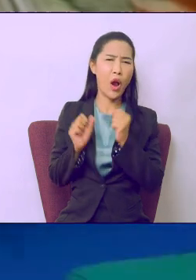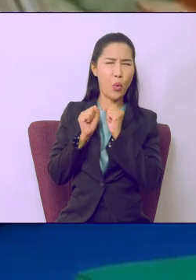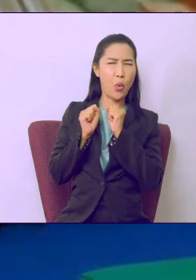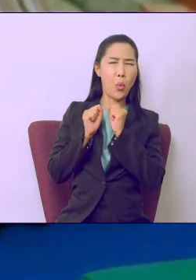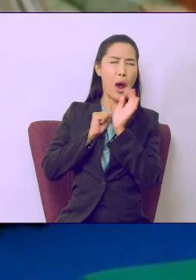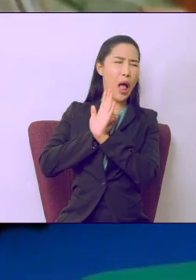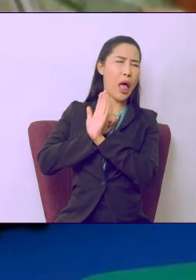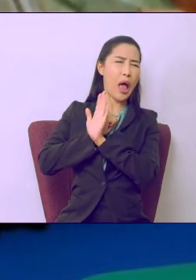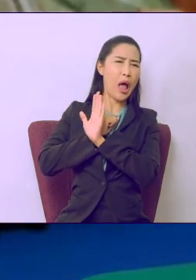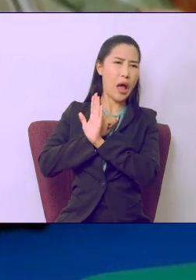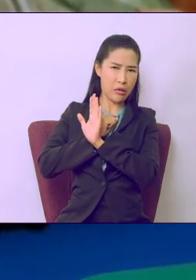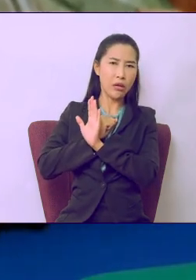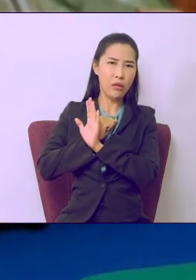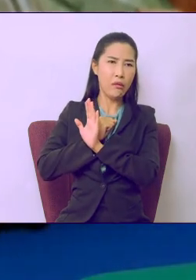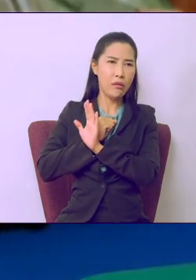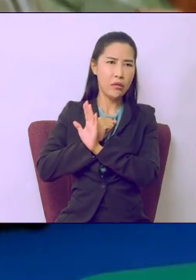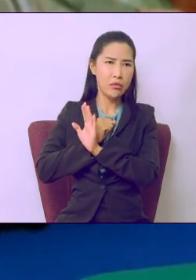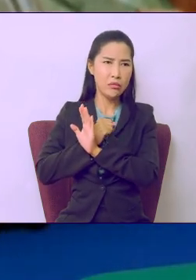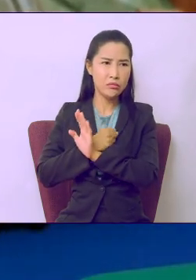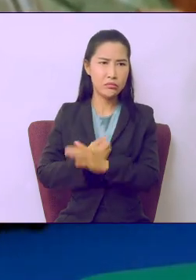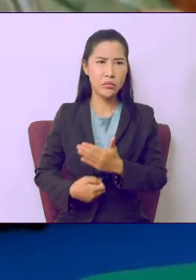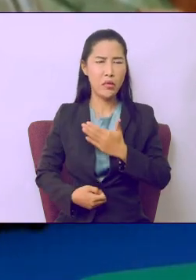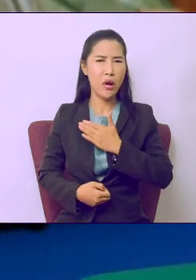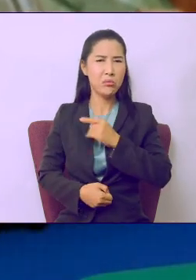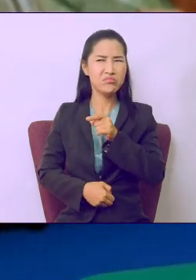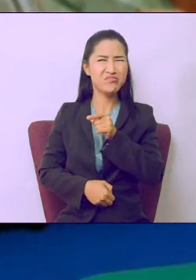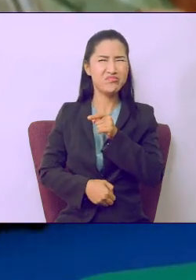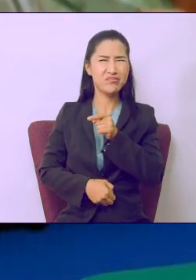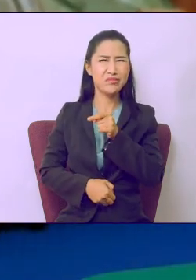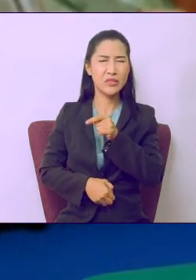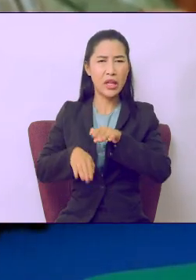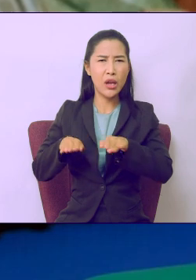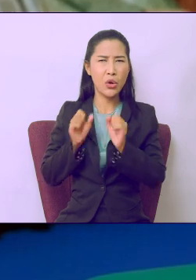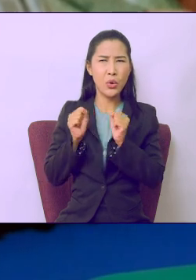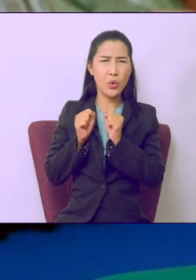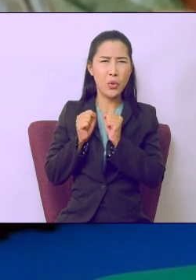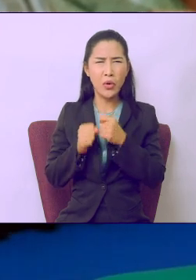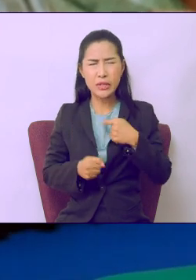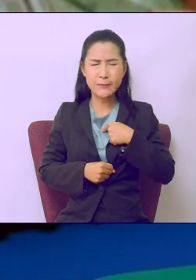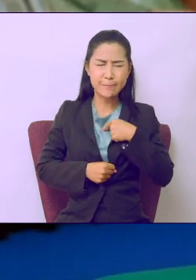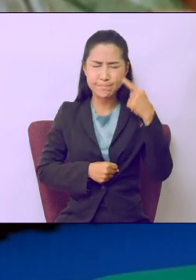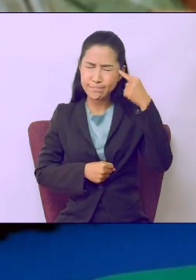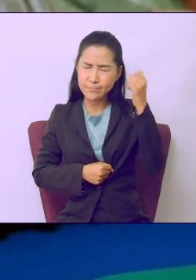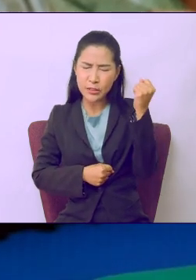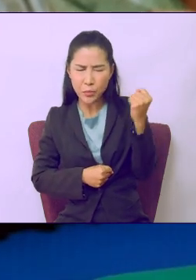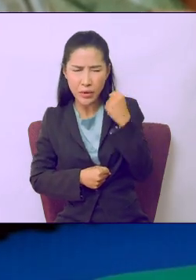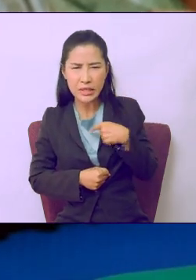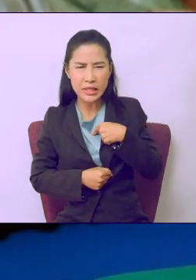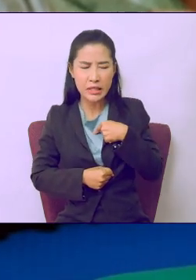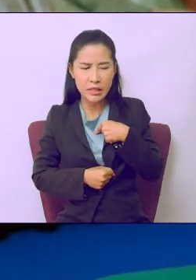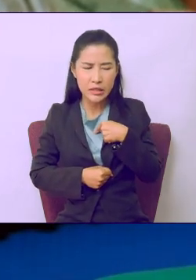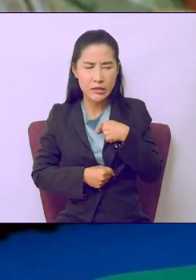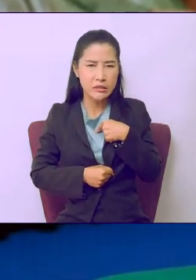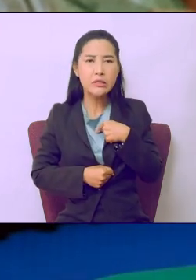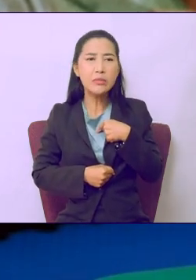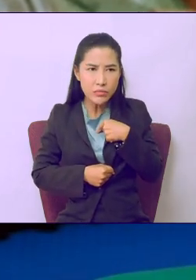กลัวเราเพราะเราไม่ใช่สิ่งที่ปลอดภัยสำหรับเคกว่าจะเชื่อใจกันนะครับอย่างน้องที่ผมสอนนะกว่าจะเชื่อ